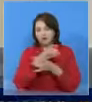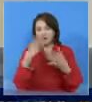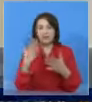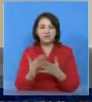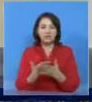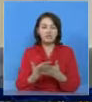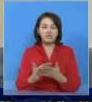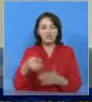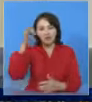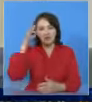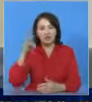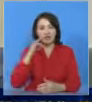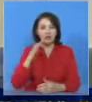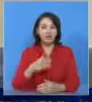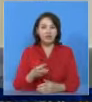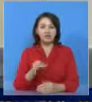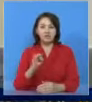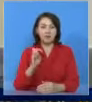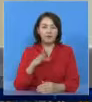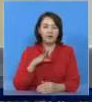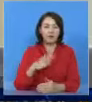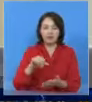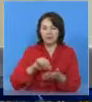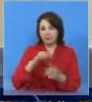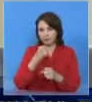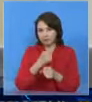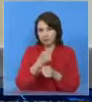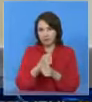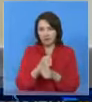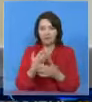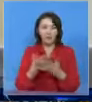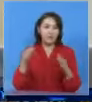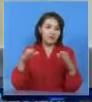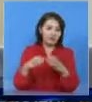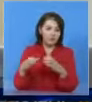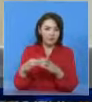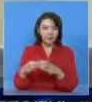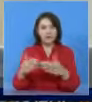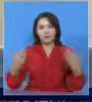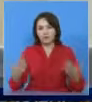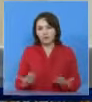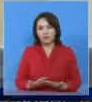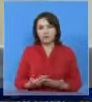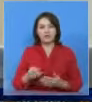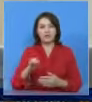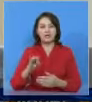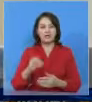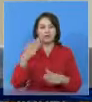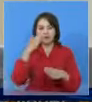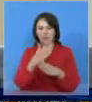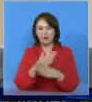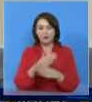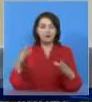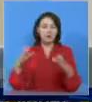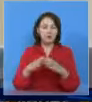өркендеуіне, қазақ әдебиетінің қарыштап дамуына бағытталған жұмыстардың бір бөлшегі ғана. Өңір қаламгерлерін қолдап,